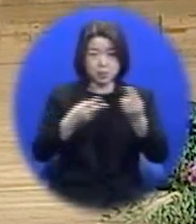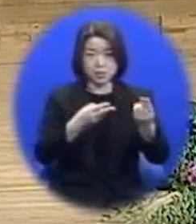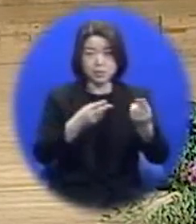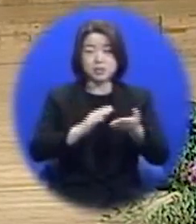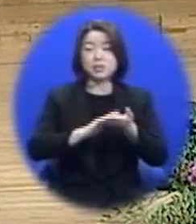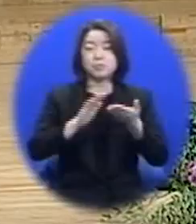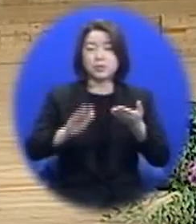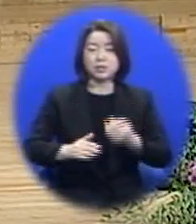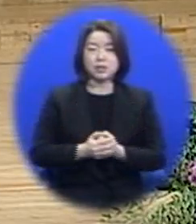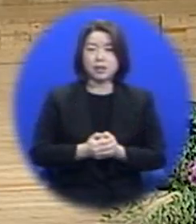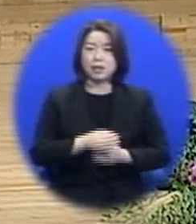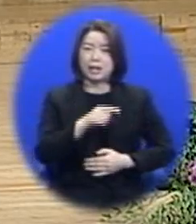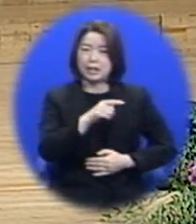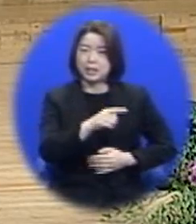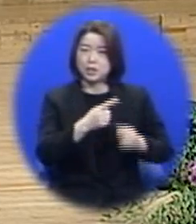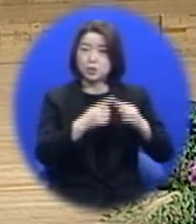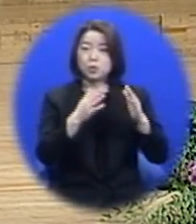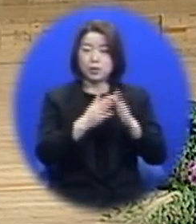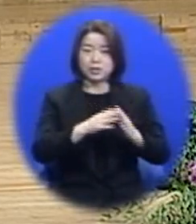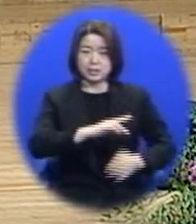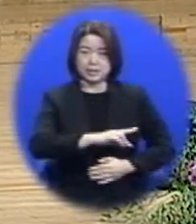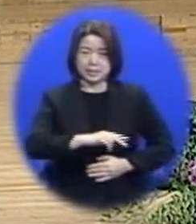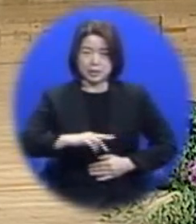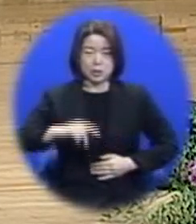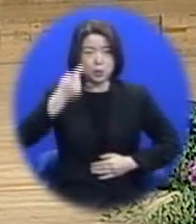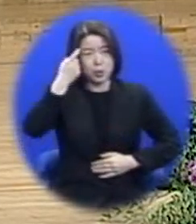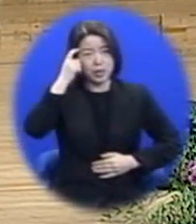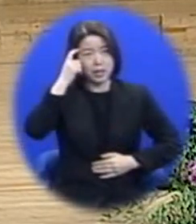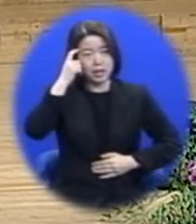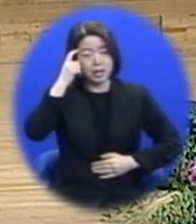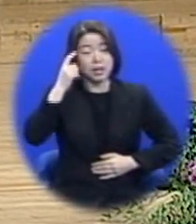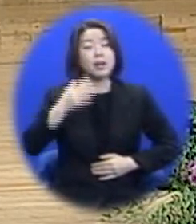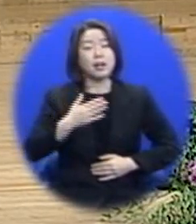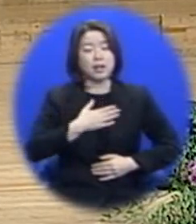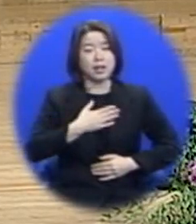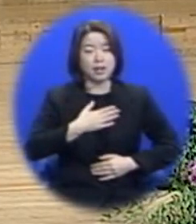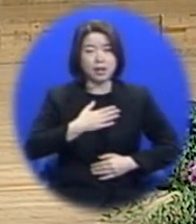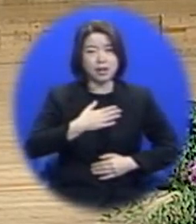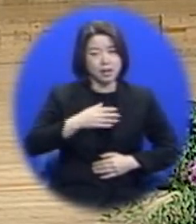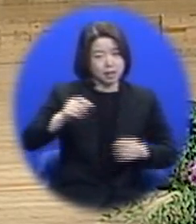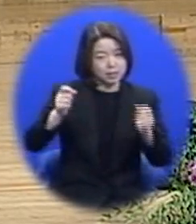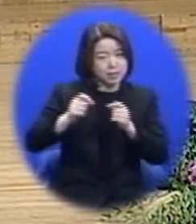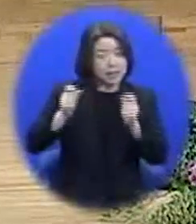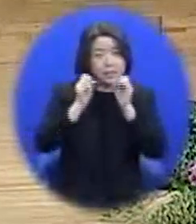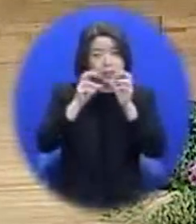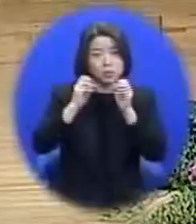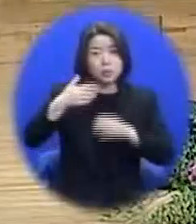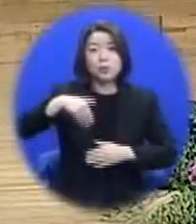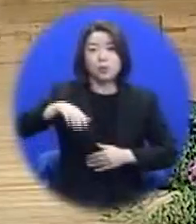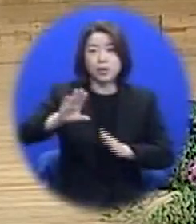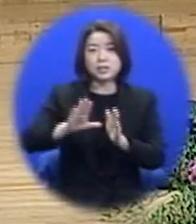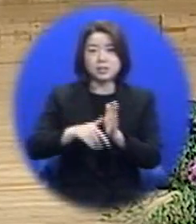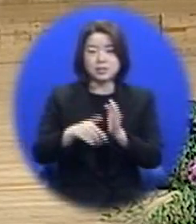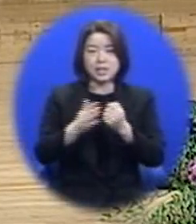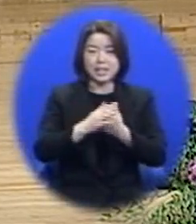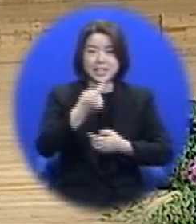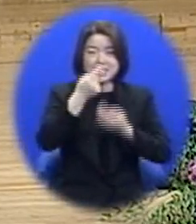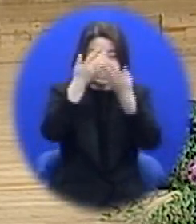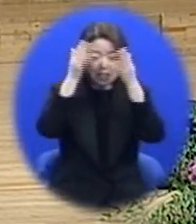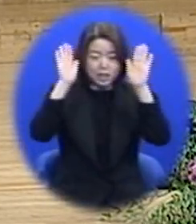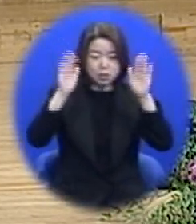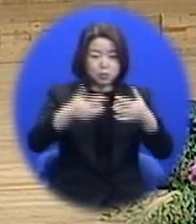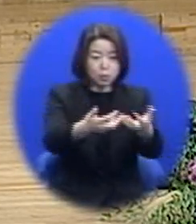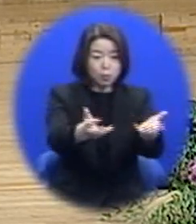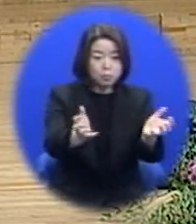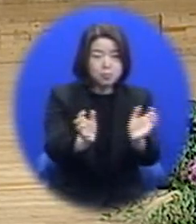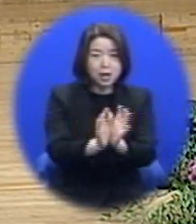생각하면 인도네시아에 단기 선교 갔을 때 그 힌두교 마을에 세워진 교회를 방문했던